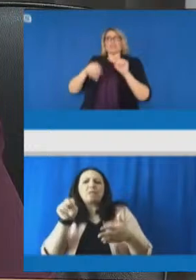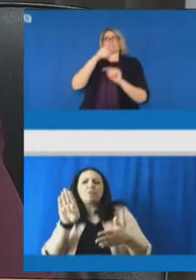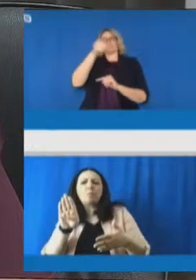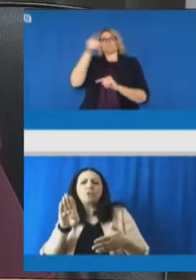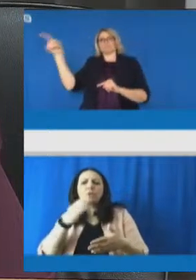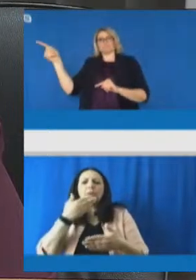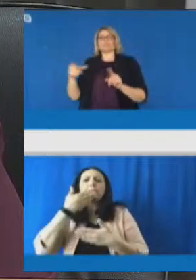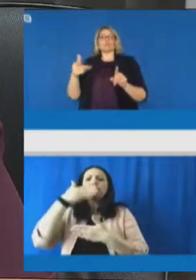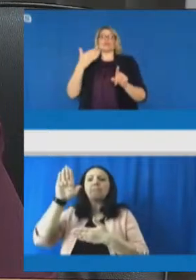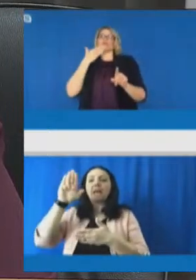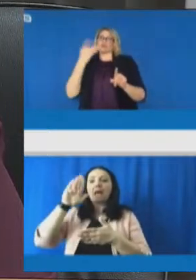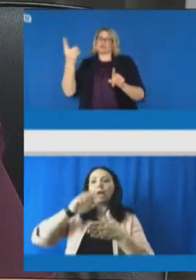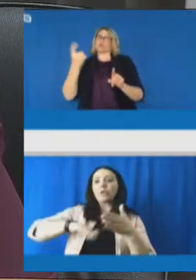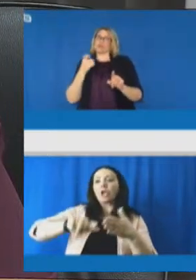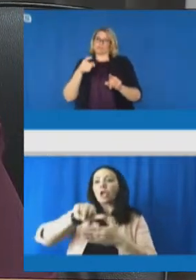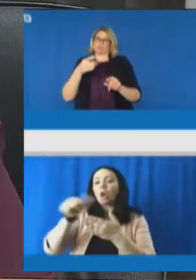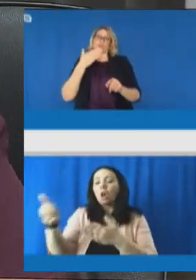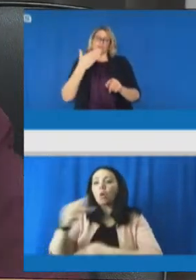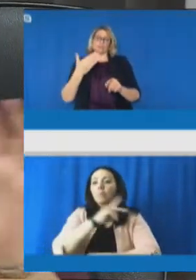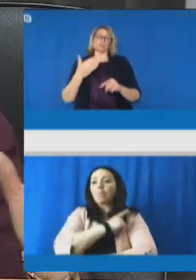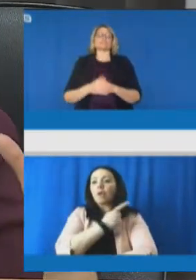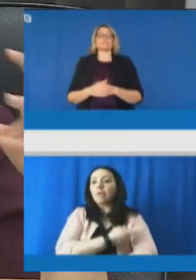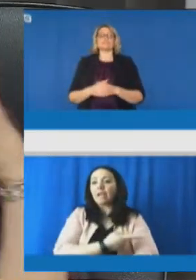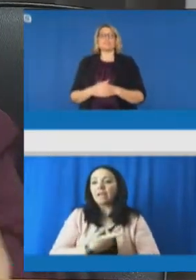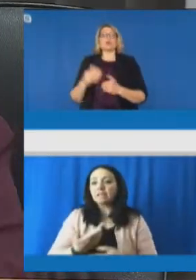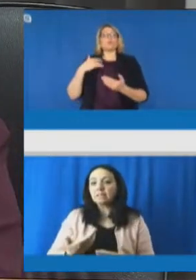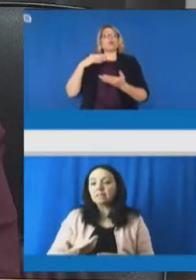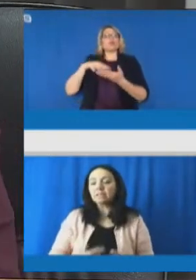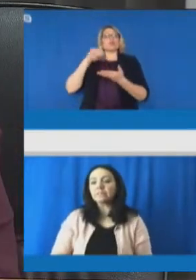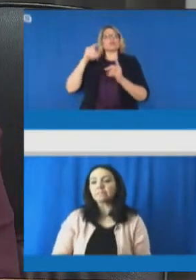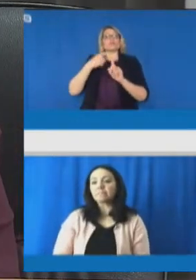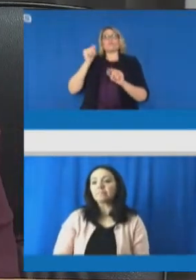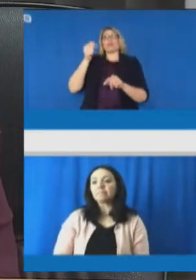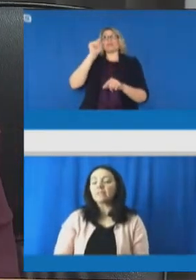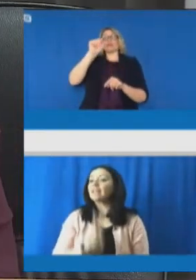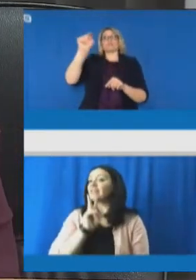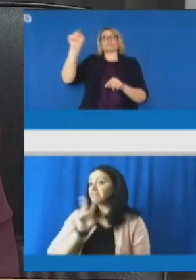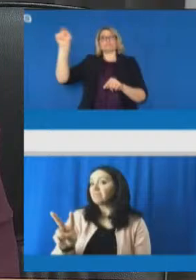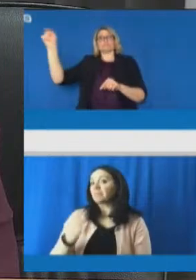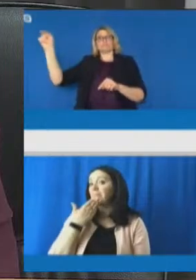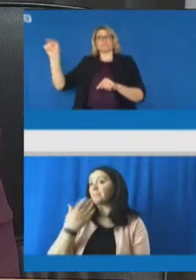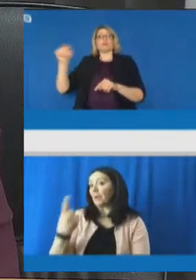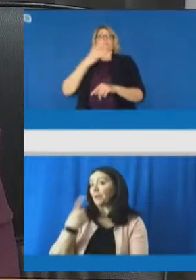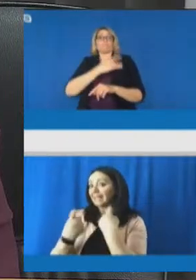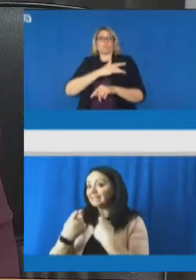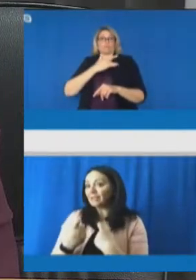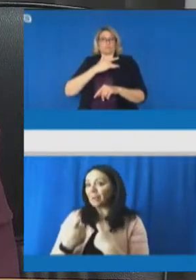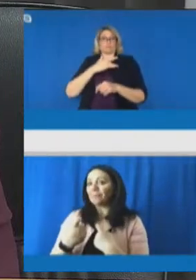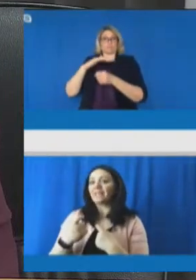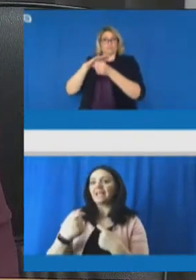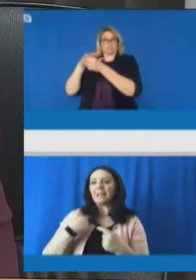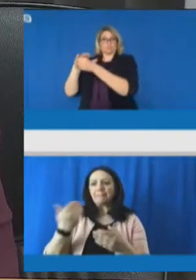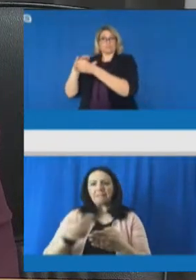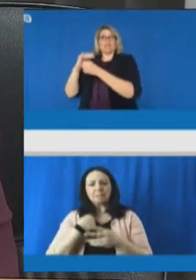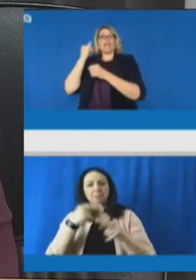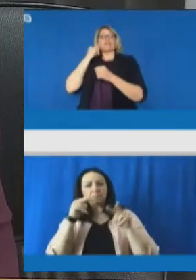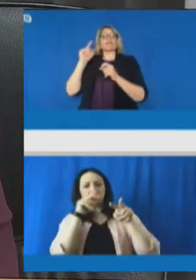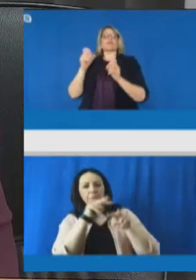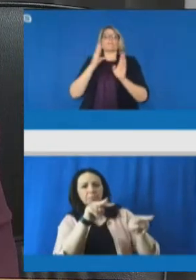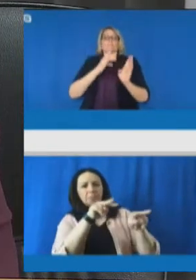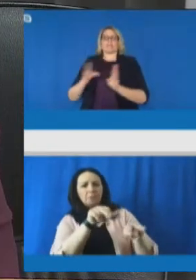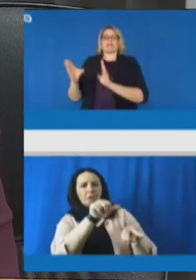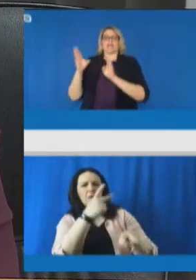planification. Et si c'est pas bien fait, ça veut dire que beaucoup de monde va essayer de contacter pour avoir